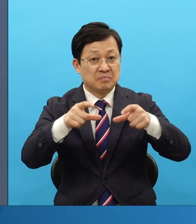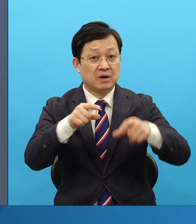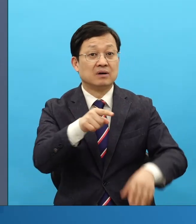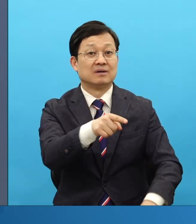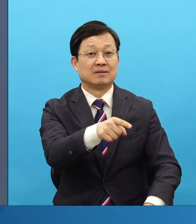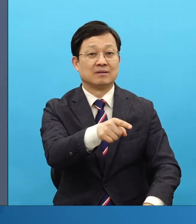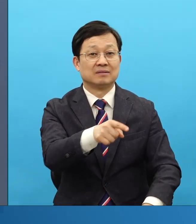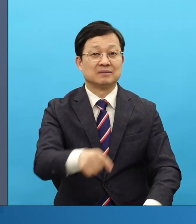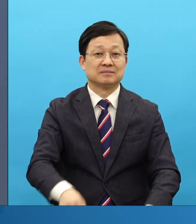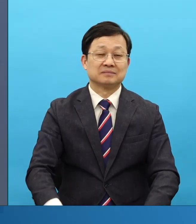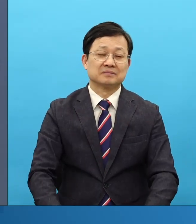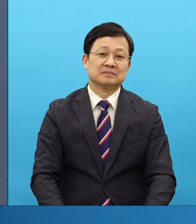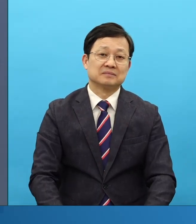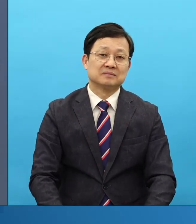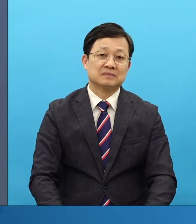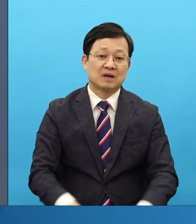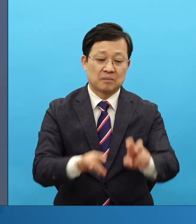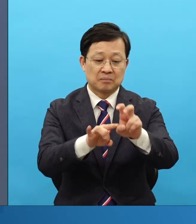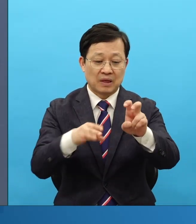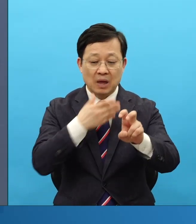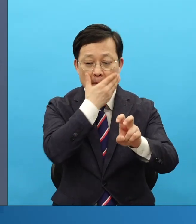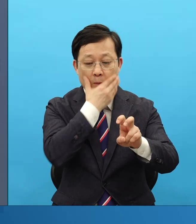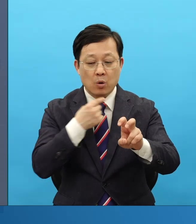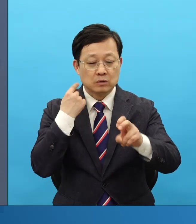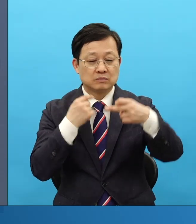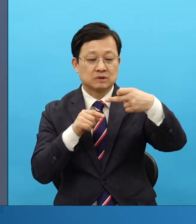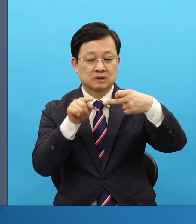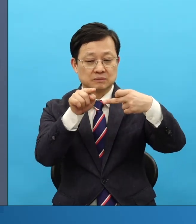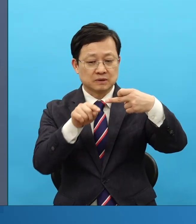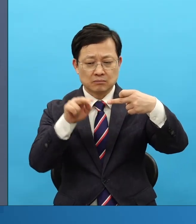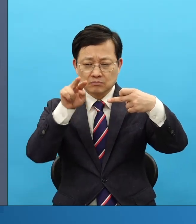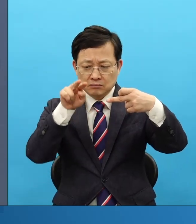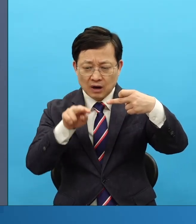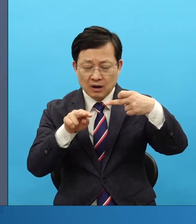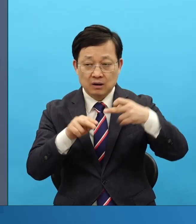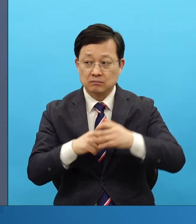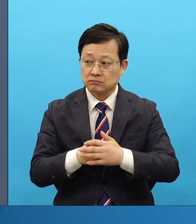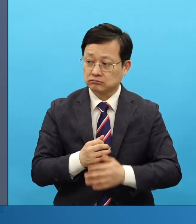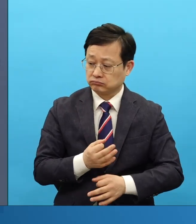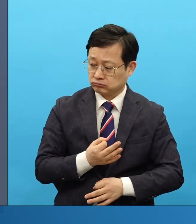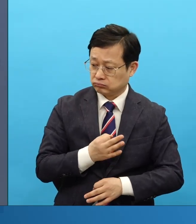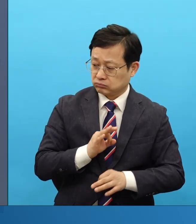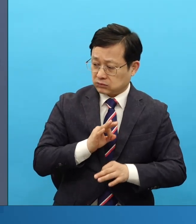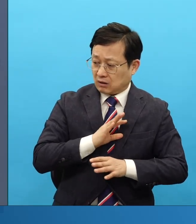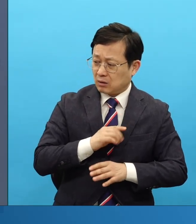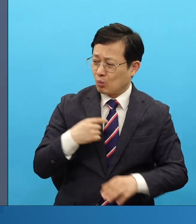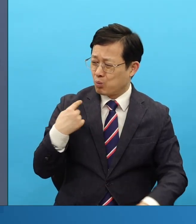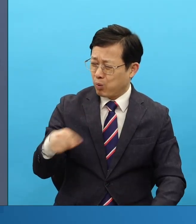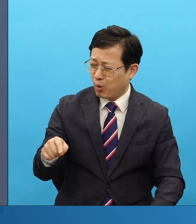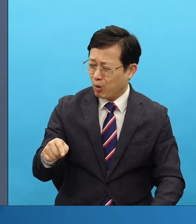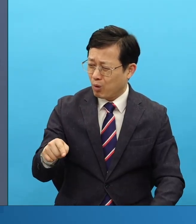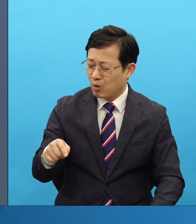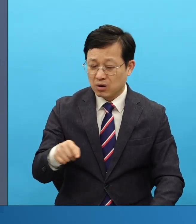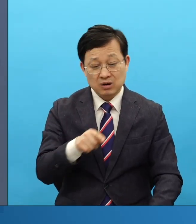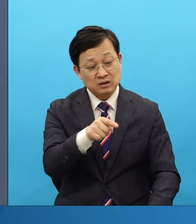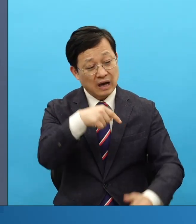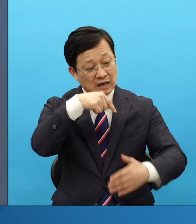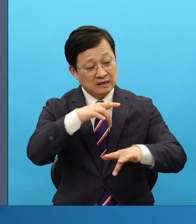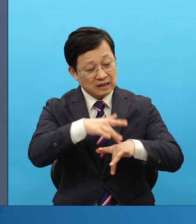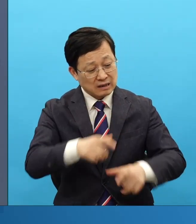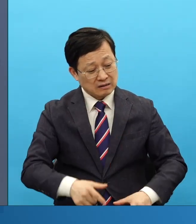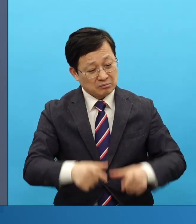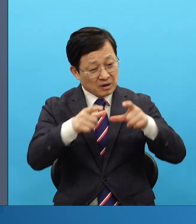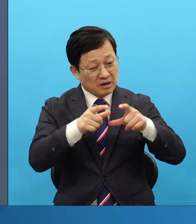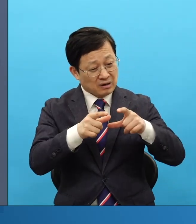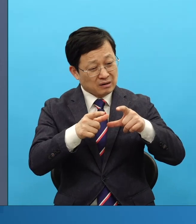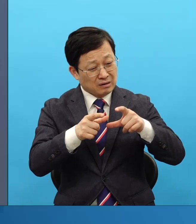establishing his partisans inside of you. 마태복음 12장입니다. We see that in 그 사람들 Matthew 깜짝 chapter 놀란 12, 거예요. and they're so alarmed by that. 이길 수 있겠냐? Can you overcome